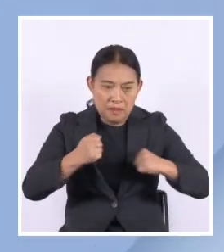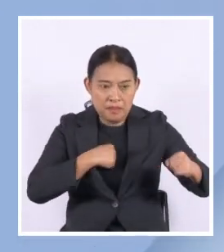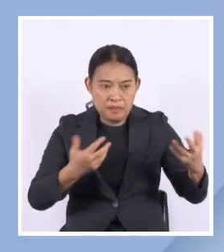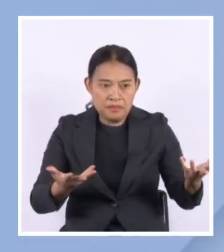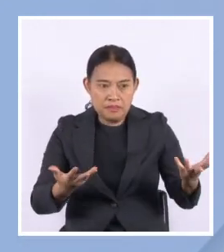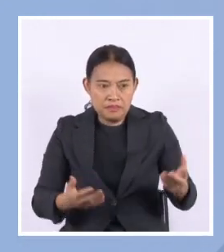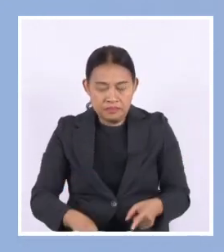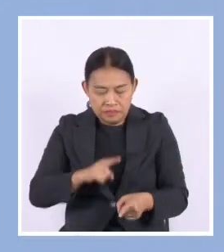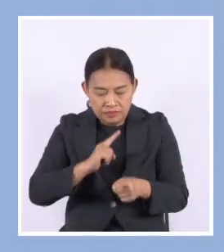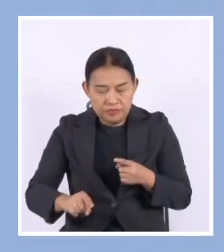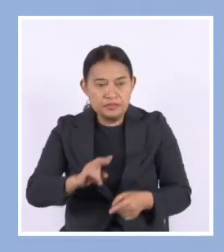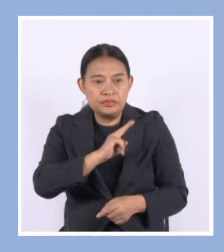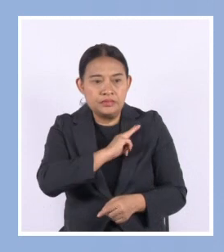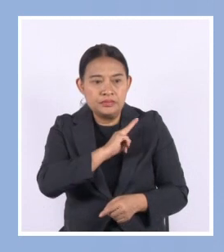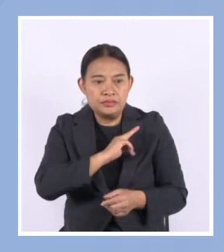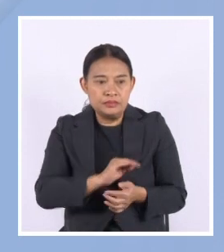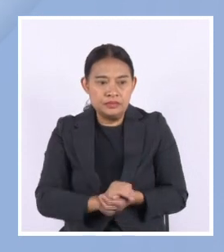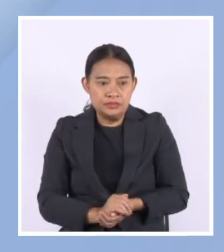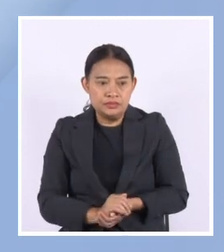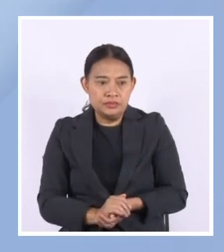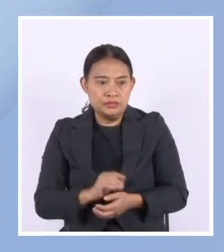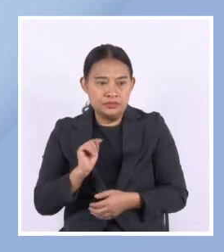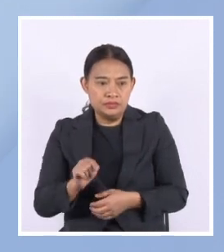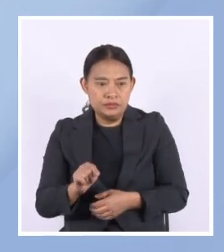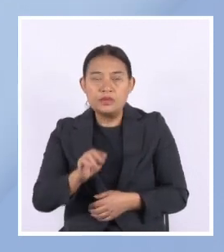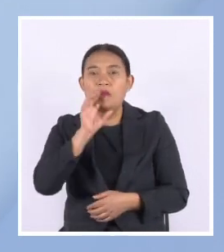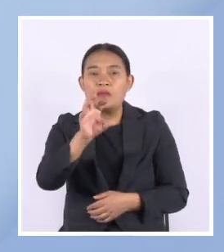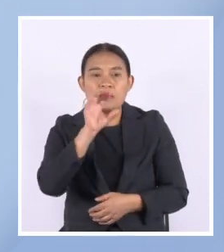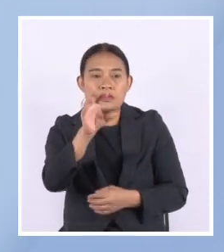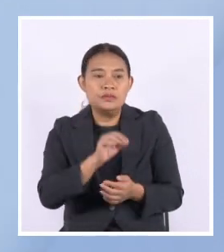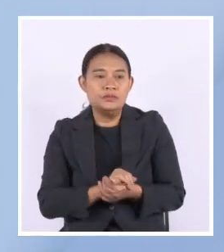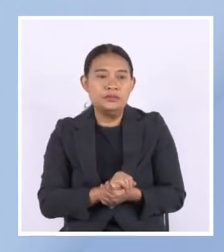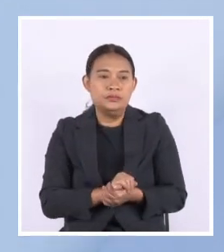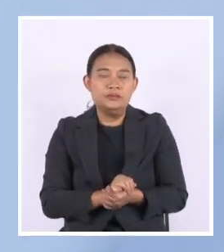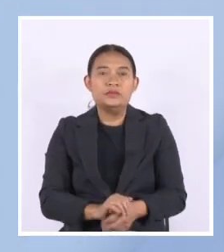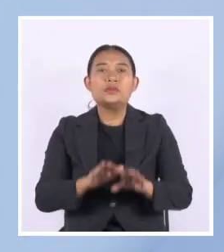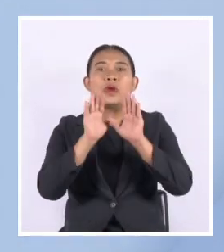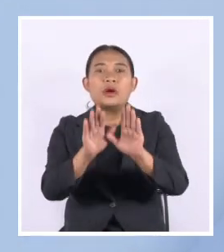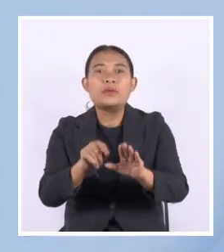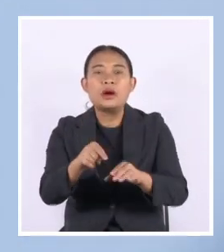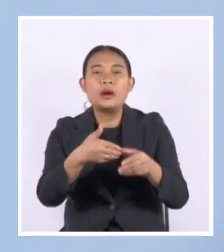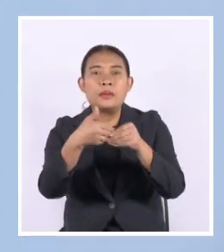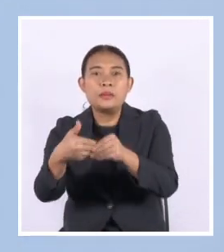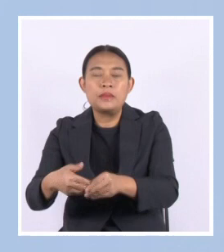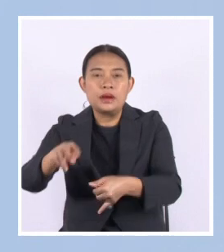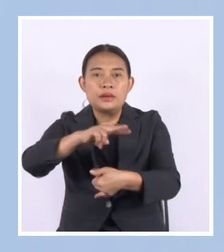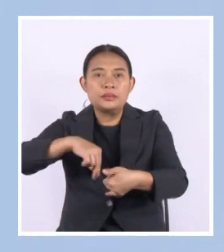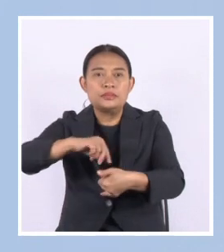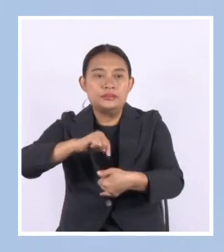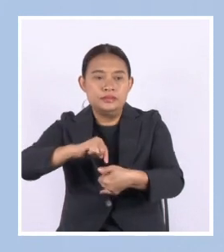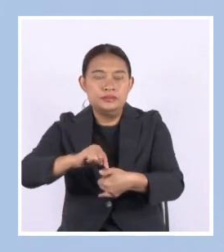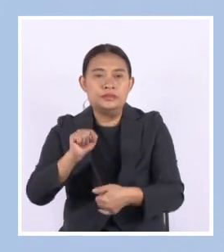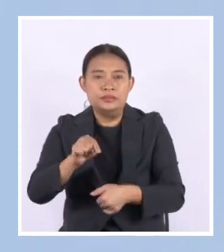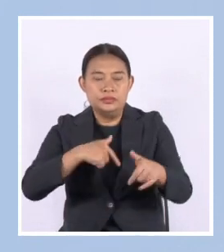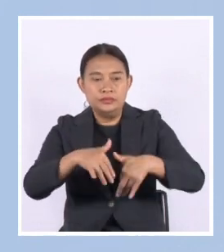มีดจะโดนตัวเองแล้วก็ว่ากว้างๆๆตะโกนมาแบบนั้นนะคะอยากฝากหน่วยงานที่เกี่ยวข้องพานายวีรยุทธ์ไปรักษาหน่อยเพราะว่าชาวบ้านแถ